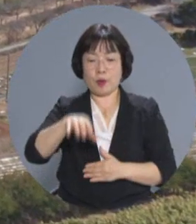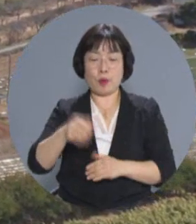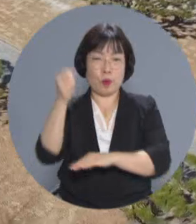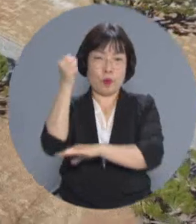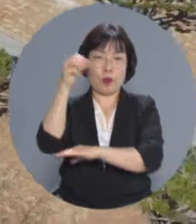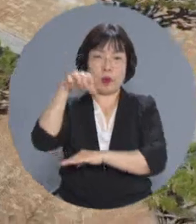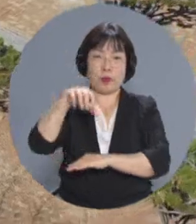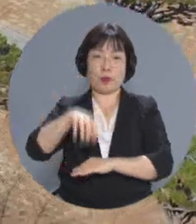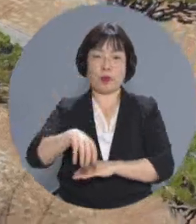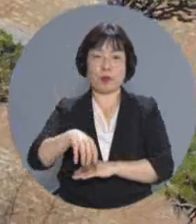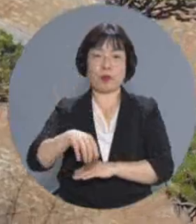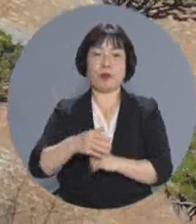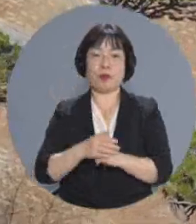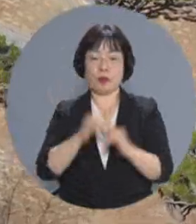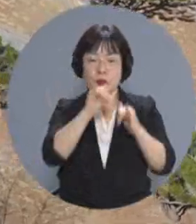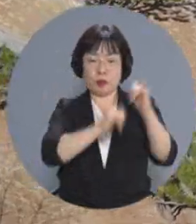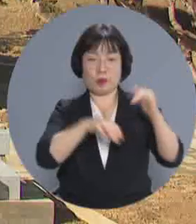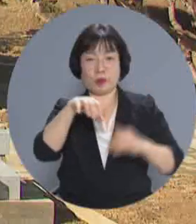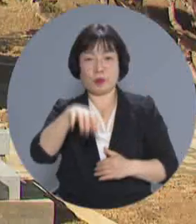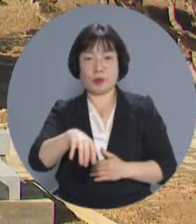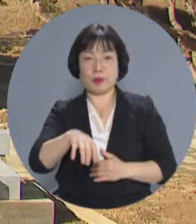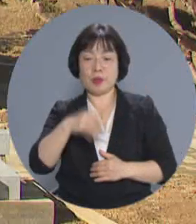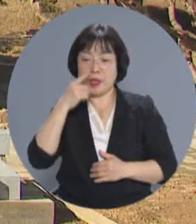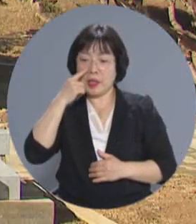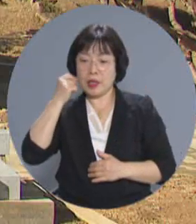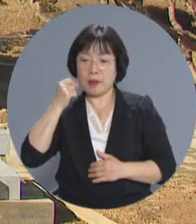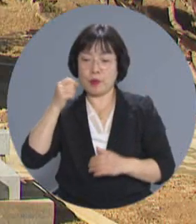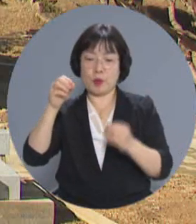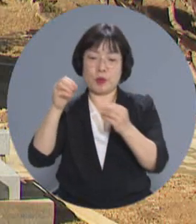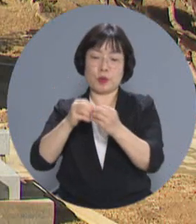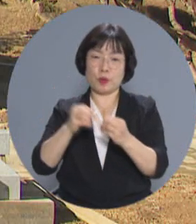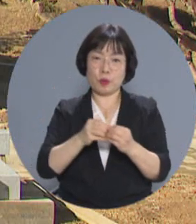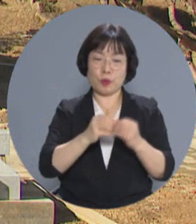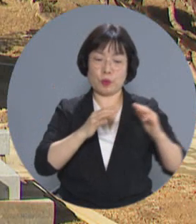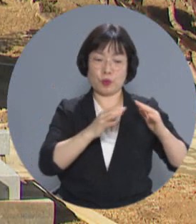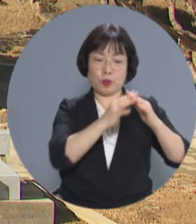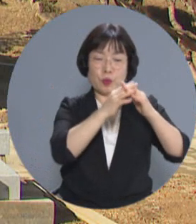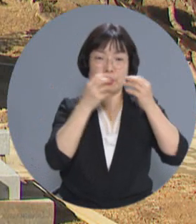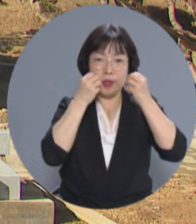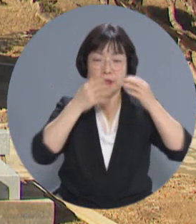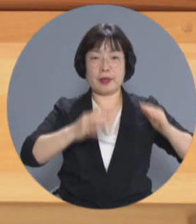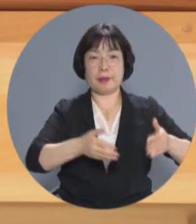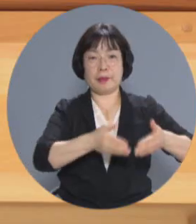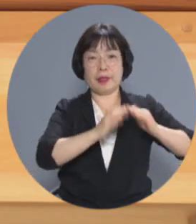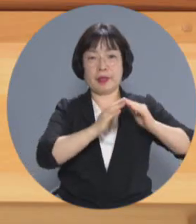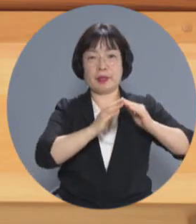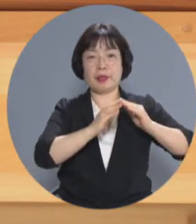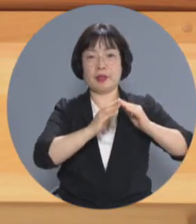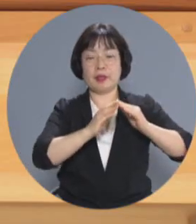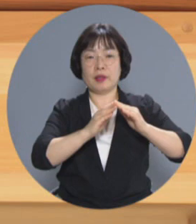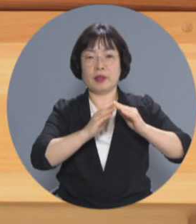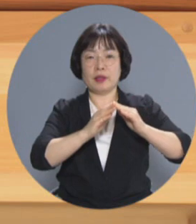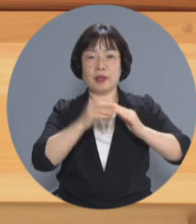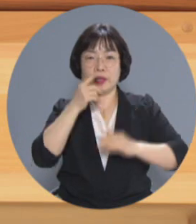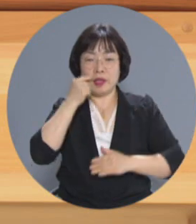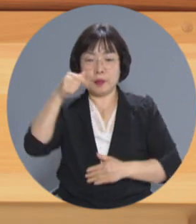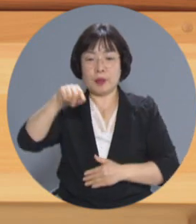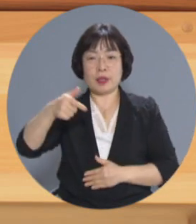영암 성기동 왕인박사 유적지에 일본 전통 양식에 건축물이 새로 지어졌습니다 일본